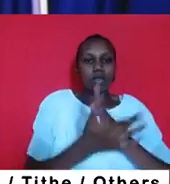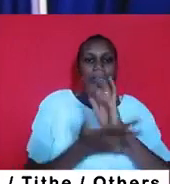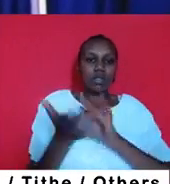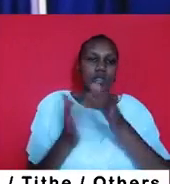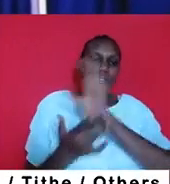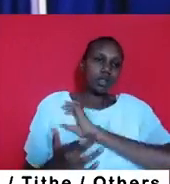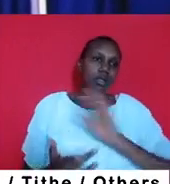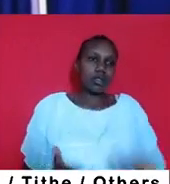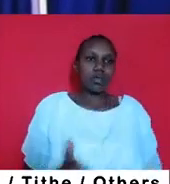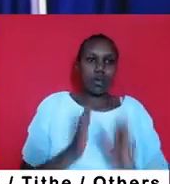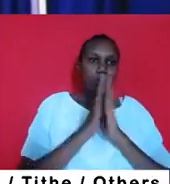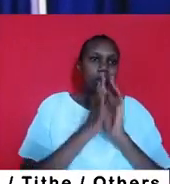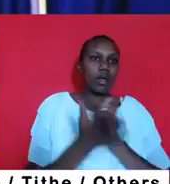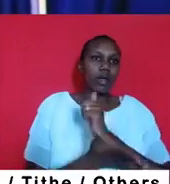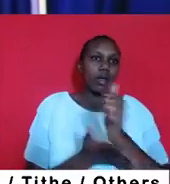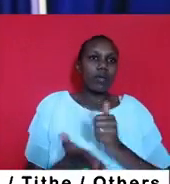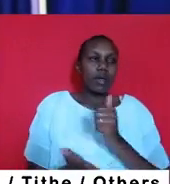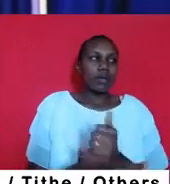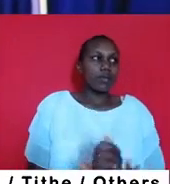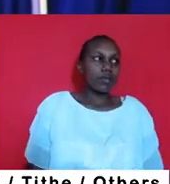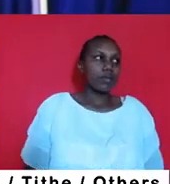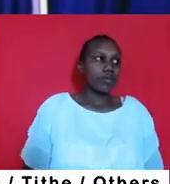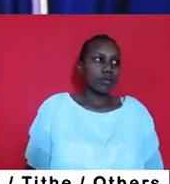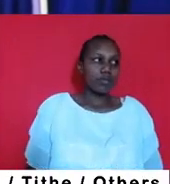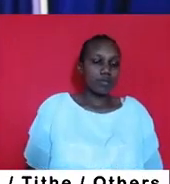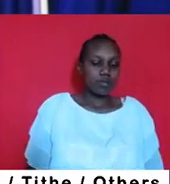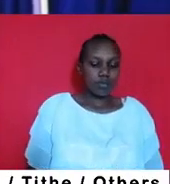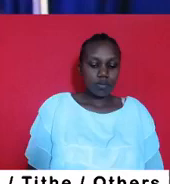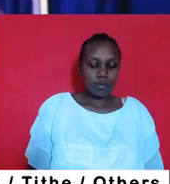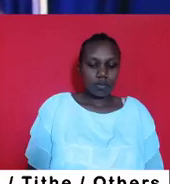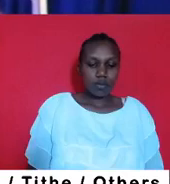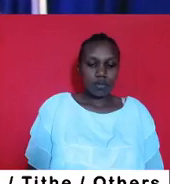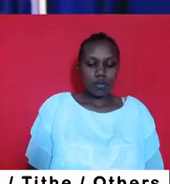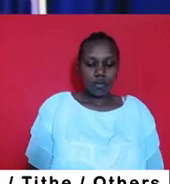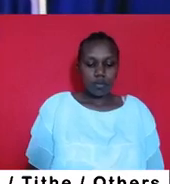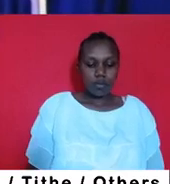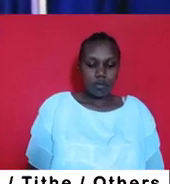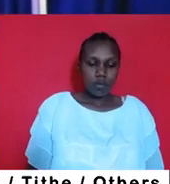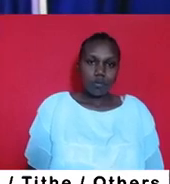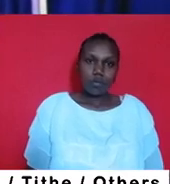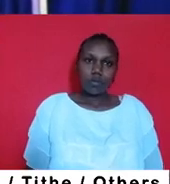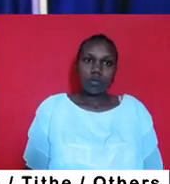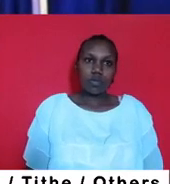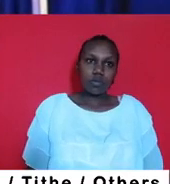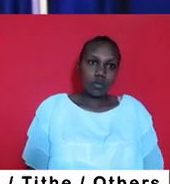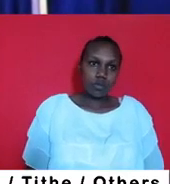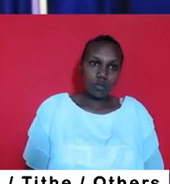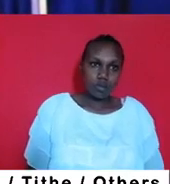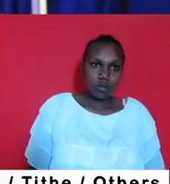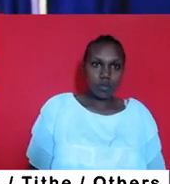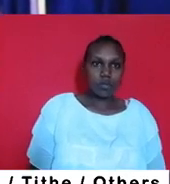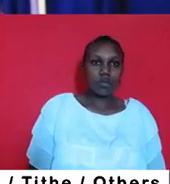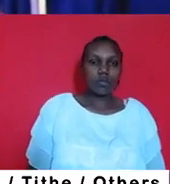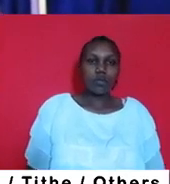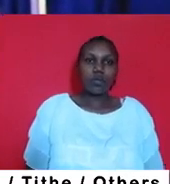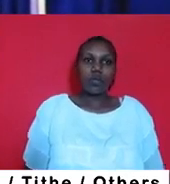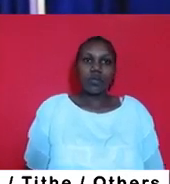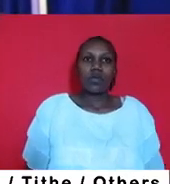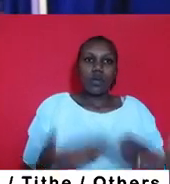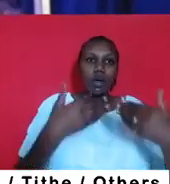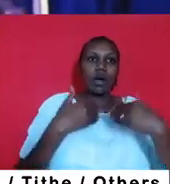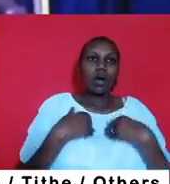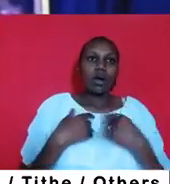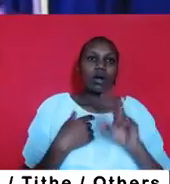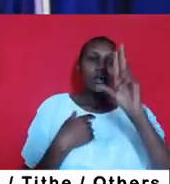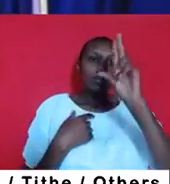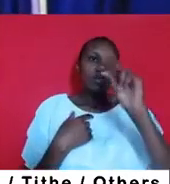Bwana wetu. Amen. Hakuna Mungu kama